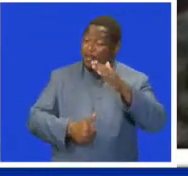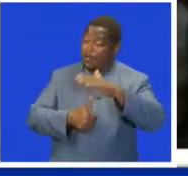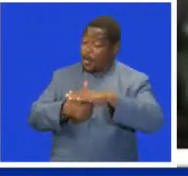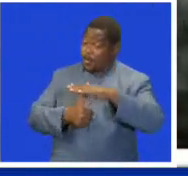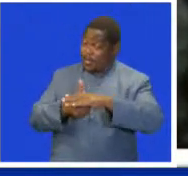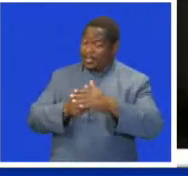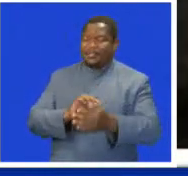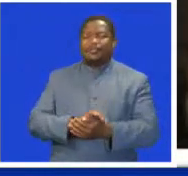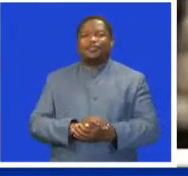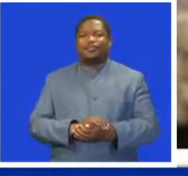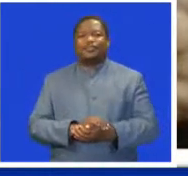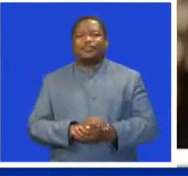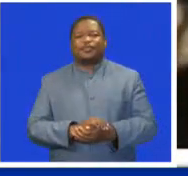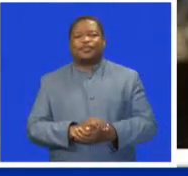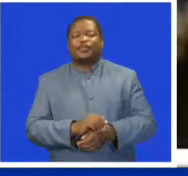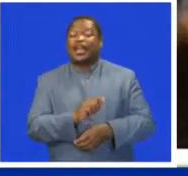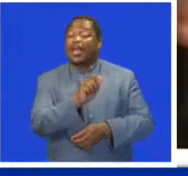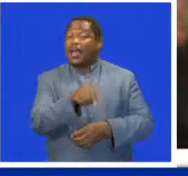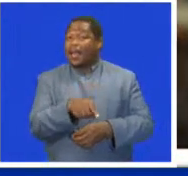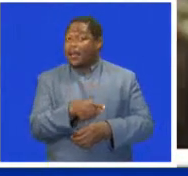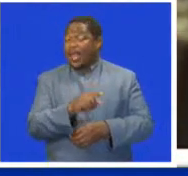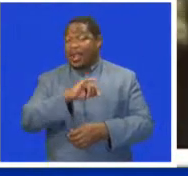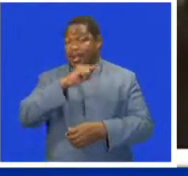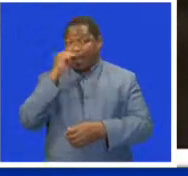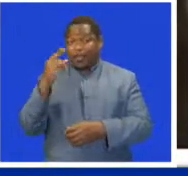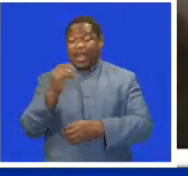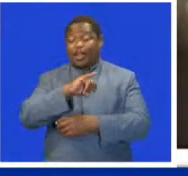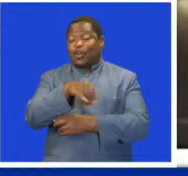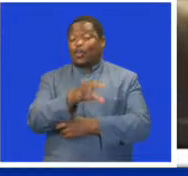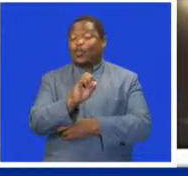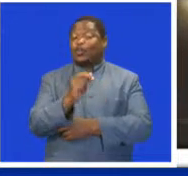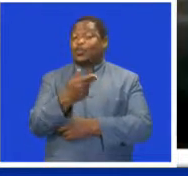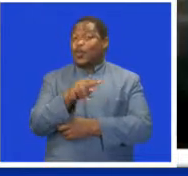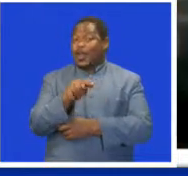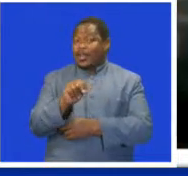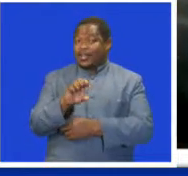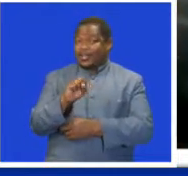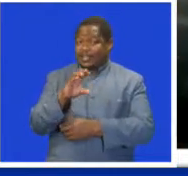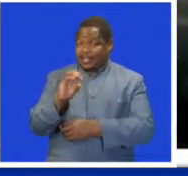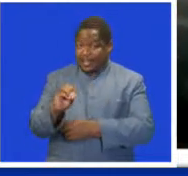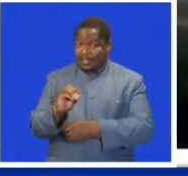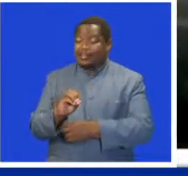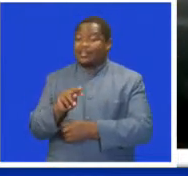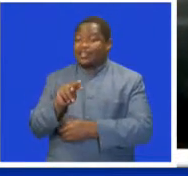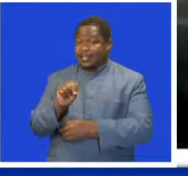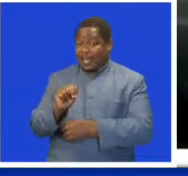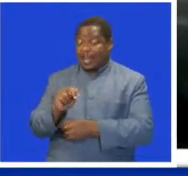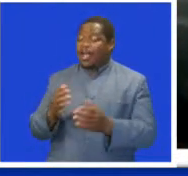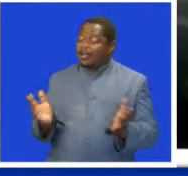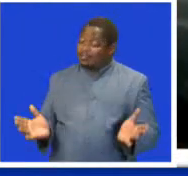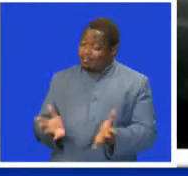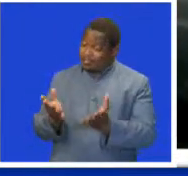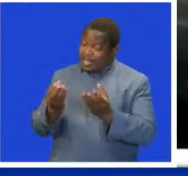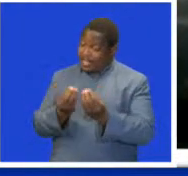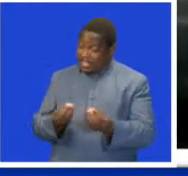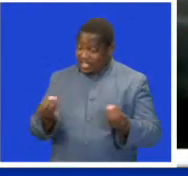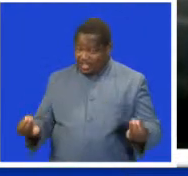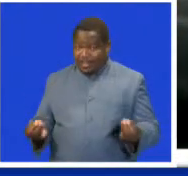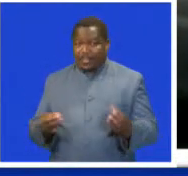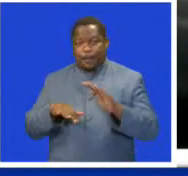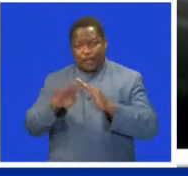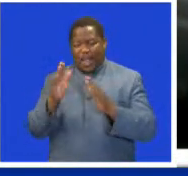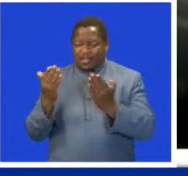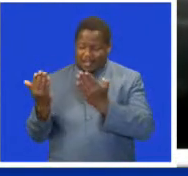noma basalekelela abadali babo emakhaya kodwa ababe naso isikhathi sekubuka incwadi yabo kude bangalahleki kakhulu uma